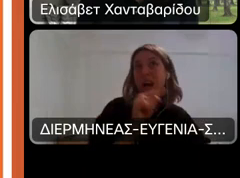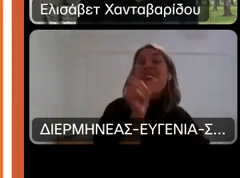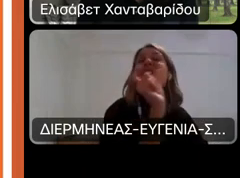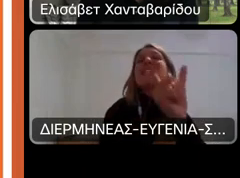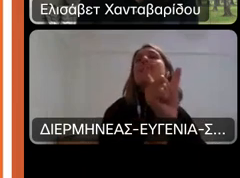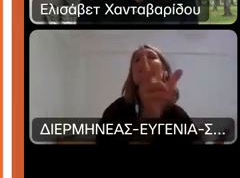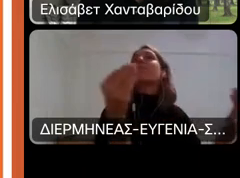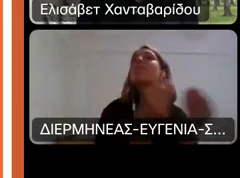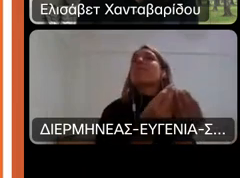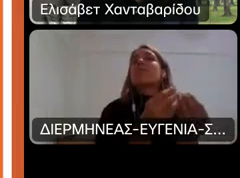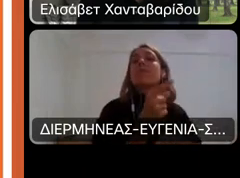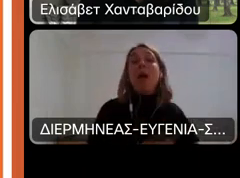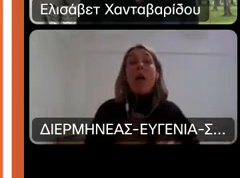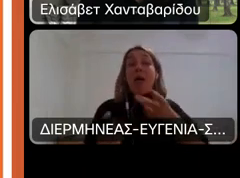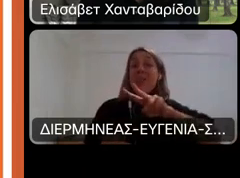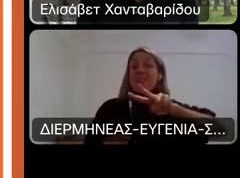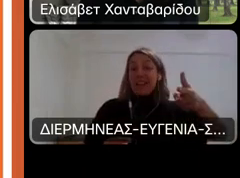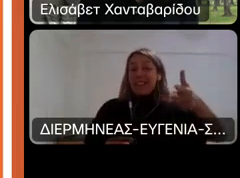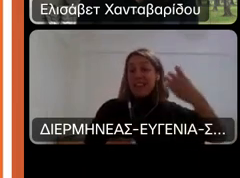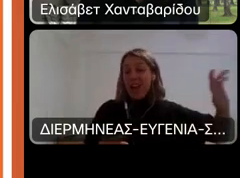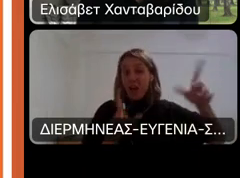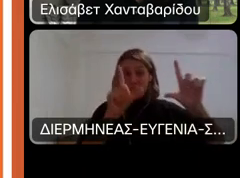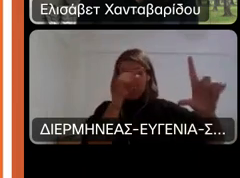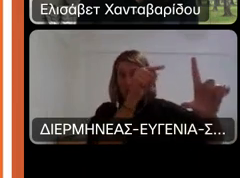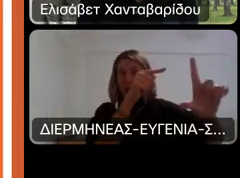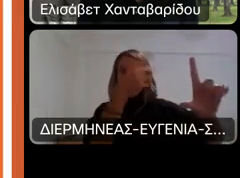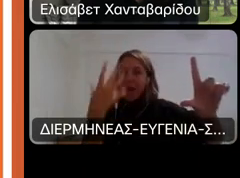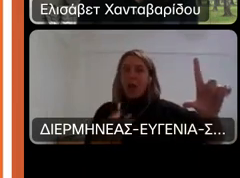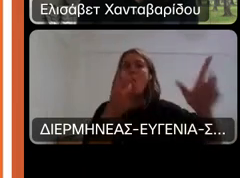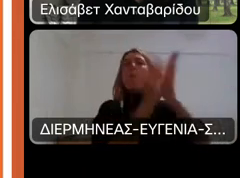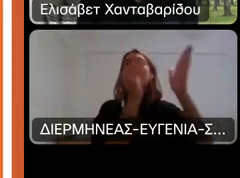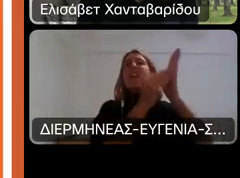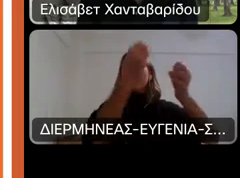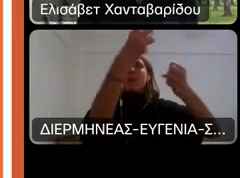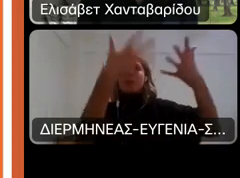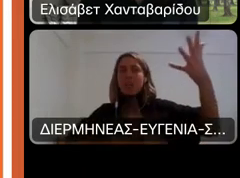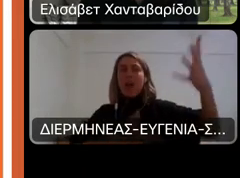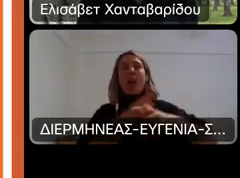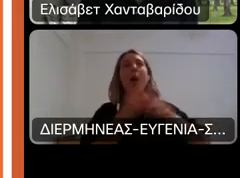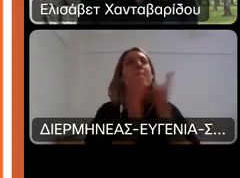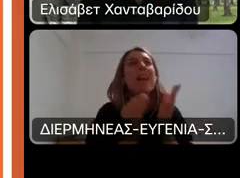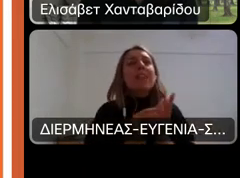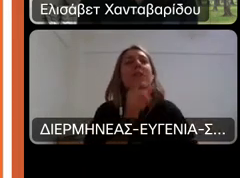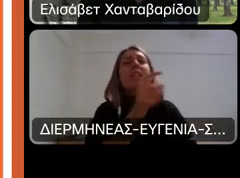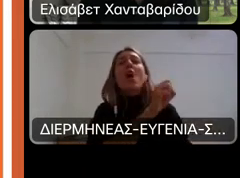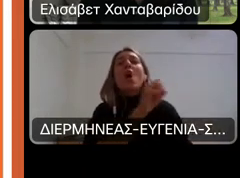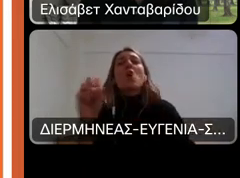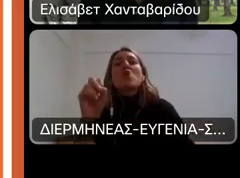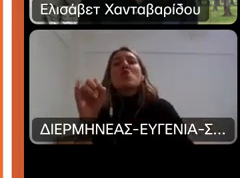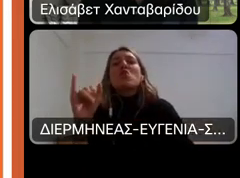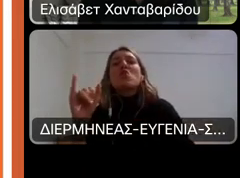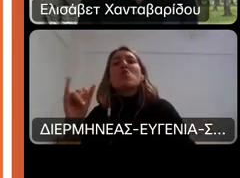Τα παραδείγματα που έχω στα δεξιά της οθόνης είναι αυτά, δηλαδή έχουν καταργηθεί οι όροι Σουαζιλάνδη,